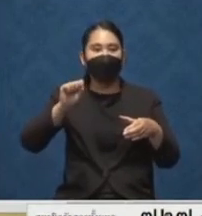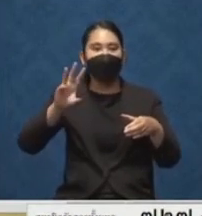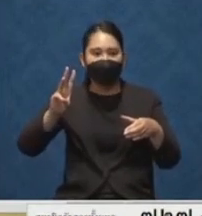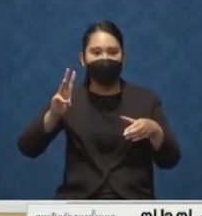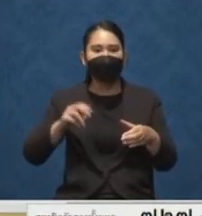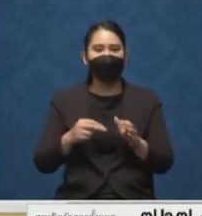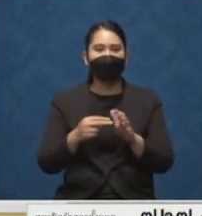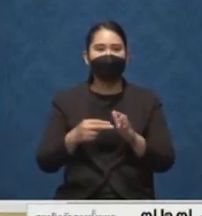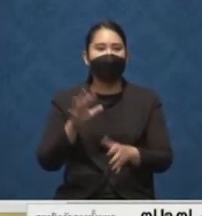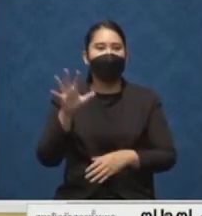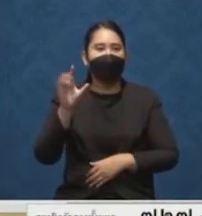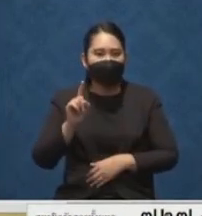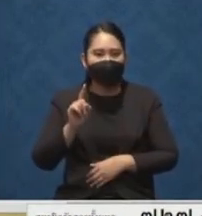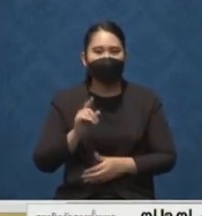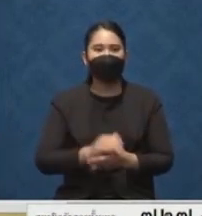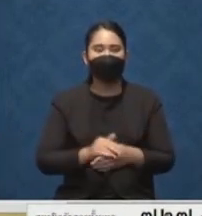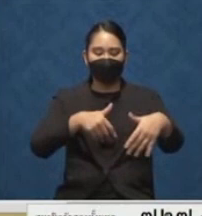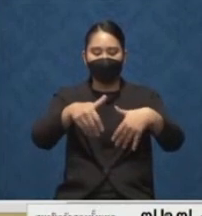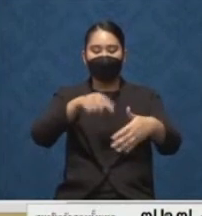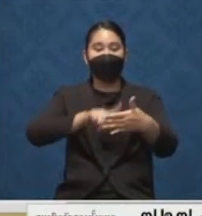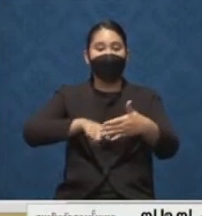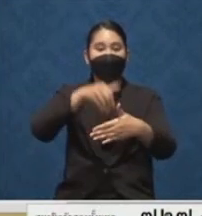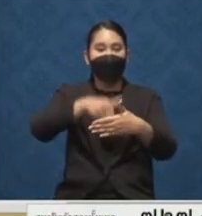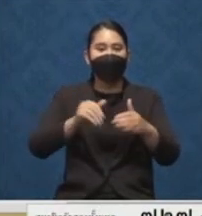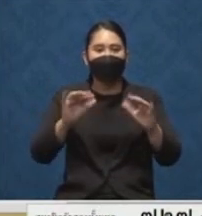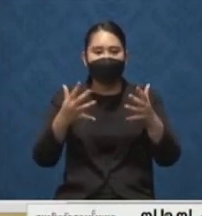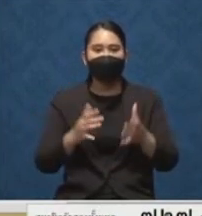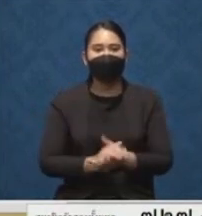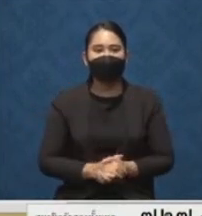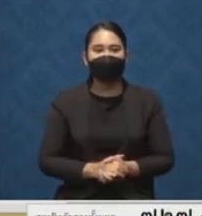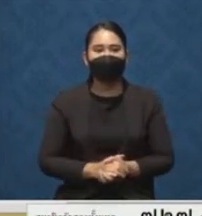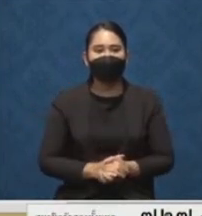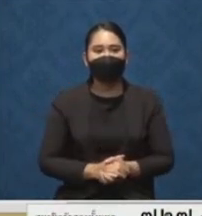ว่าไม่ได้มาจากประชาชนไม่ได้มาจากการเลือกตั้ง